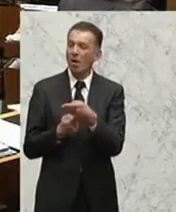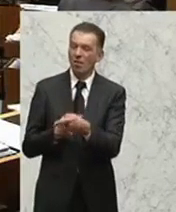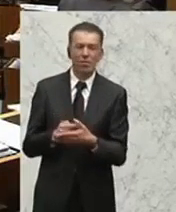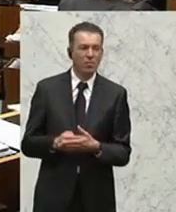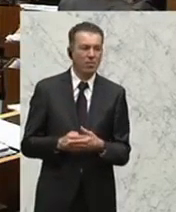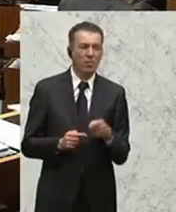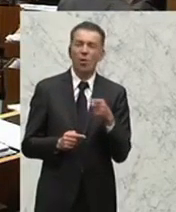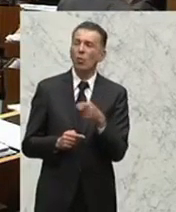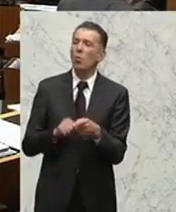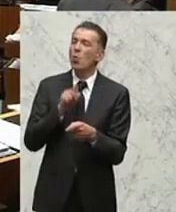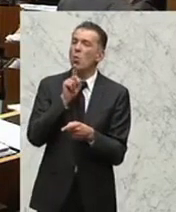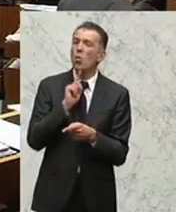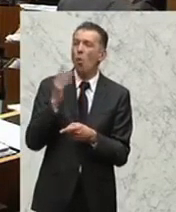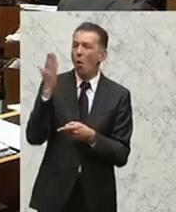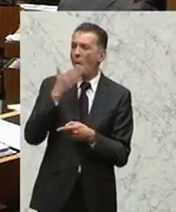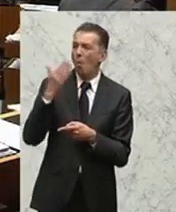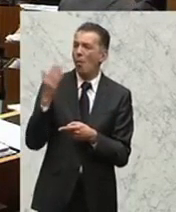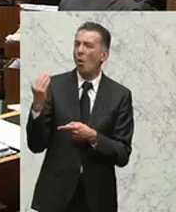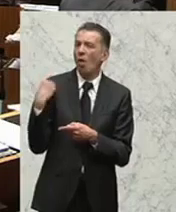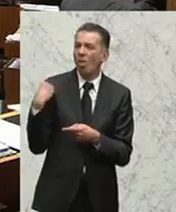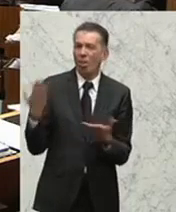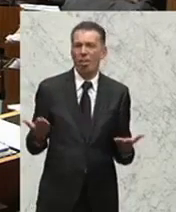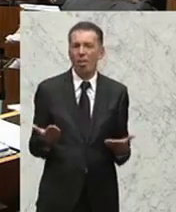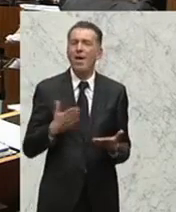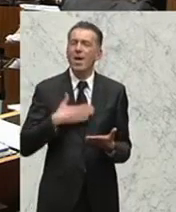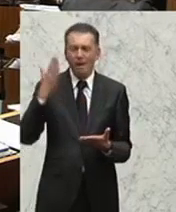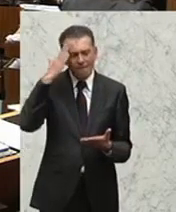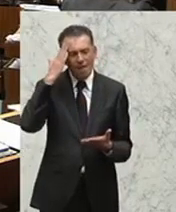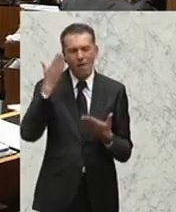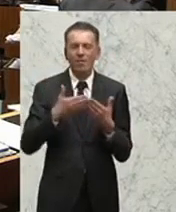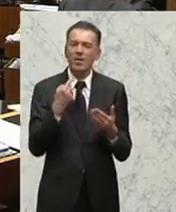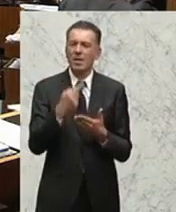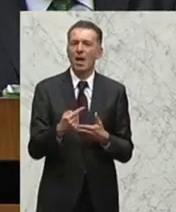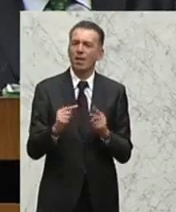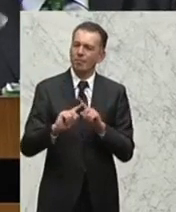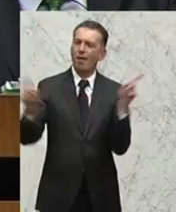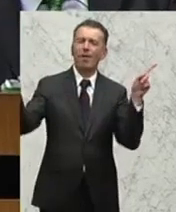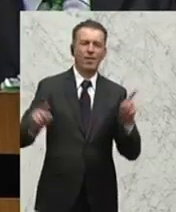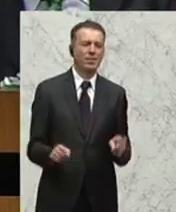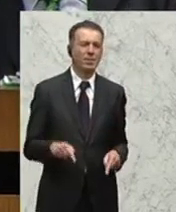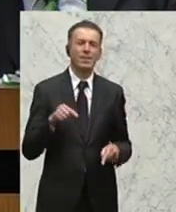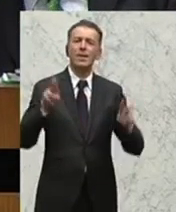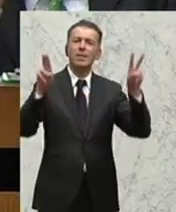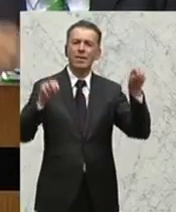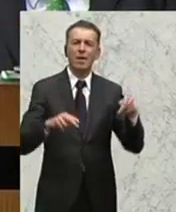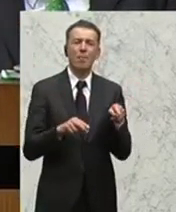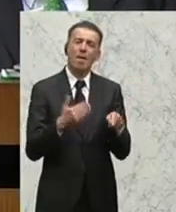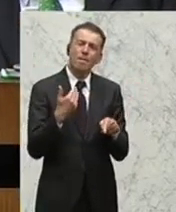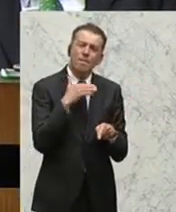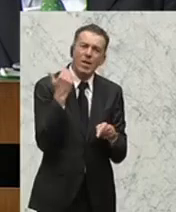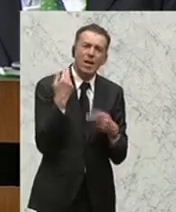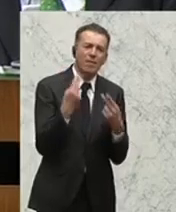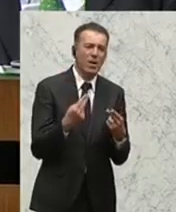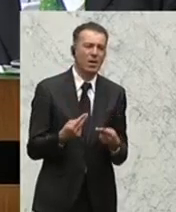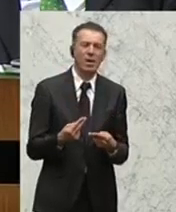Unterschied. Siehst du, aus der blöden Meldungen weiß ich, von was man redet. Und das unterscheidet uns. Und das ist genau dieses Thema, das zu wichtig ist,